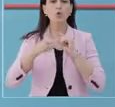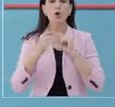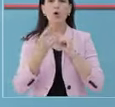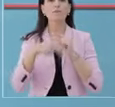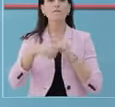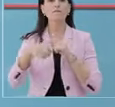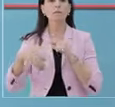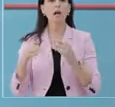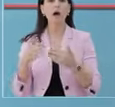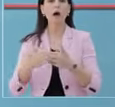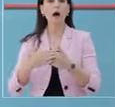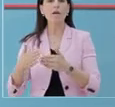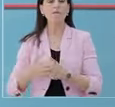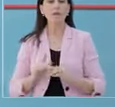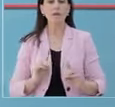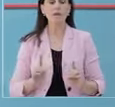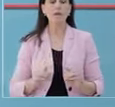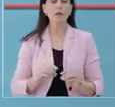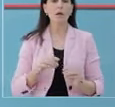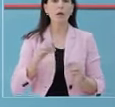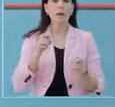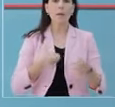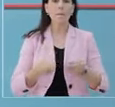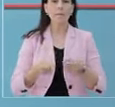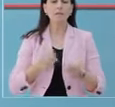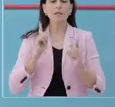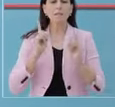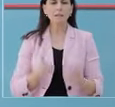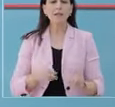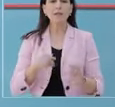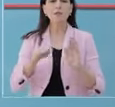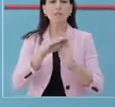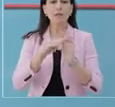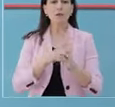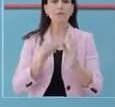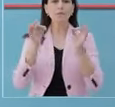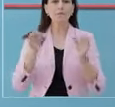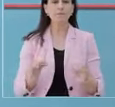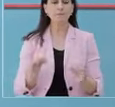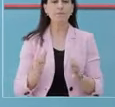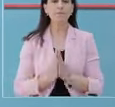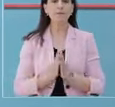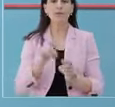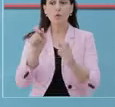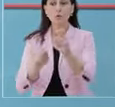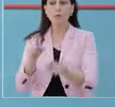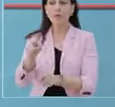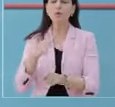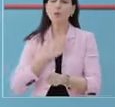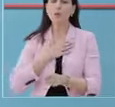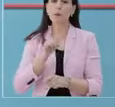arsyeje. Bizneset të respektojnë protokollet strikte. Qytetarët janë të kujdesshëm të mos neglizhojnë shenjat e